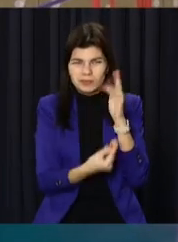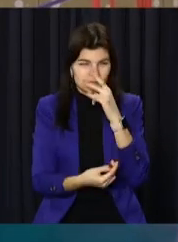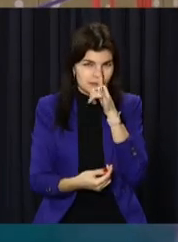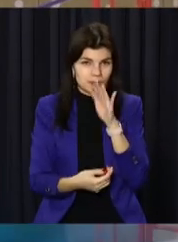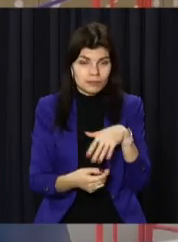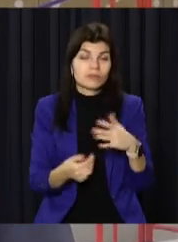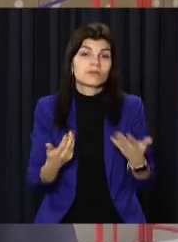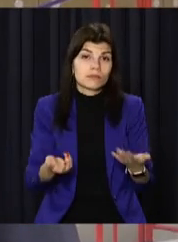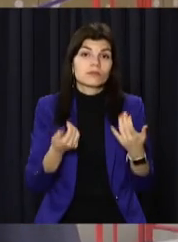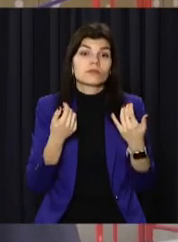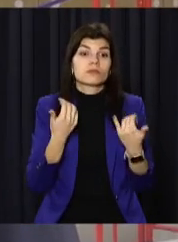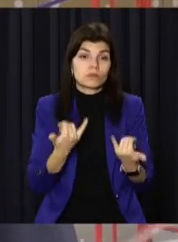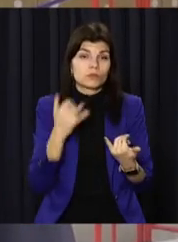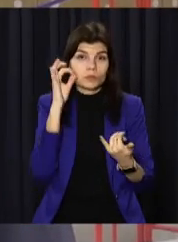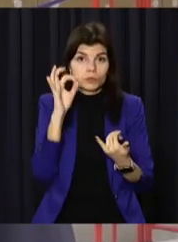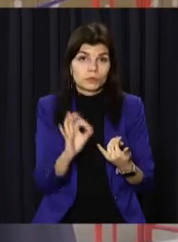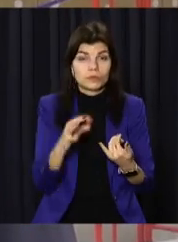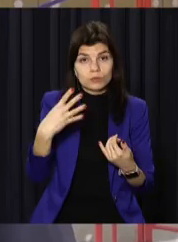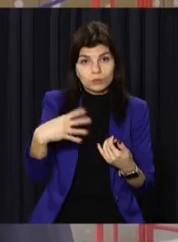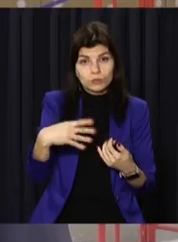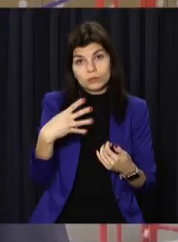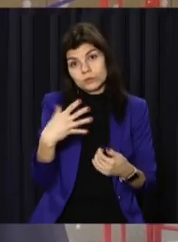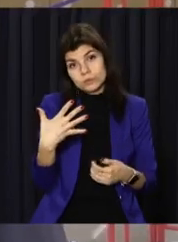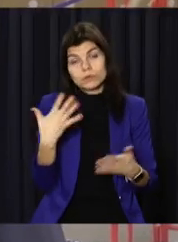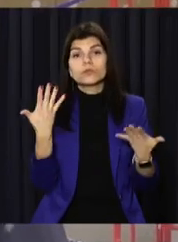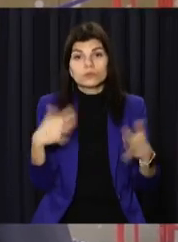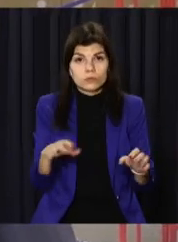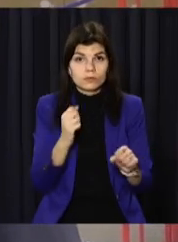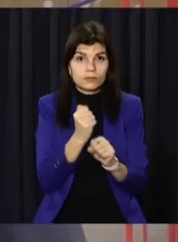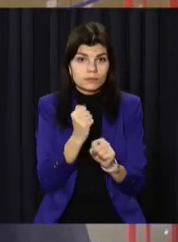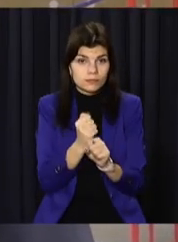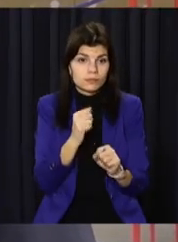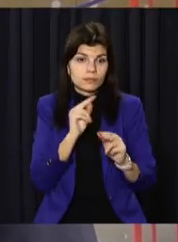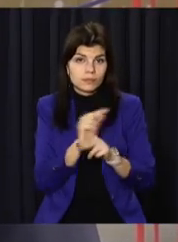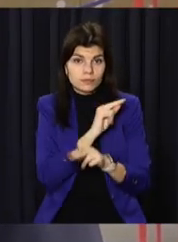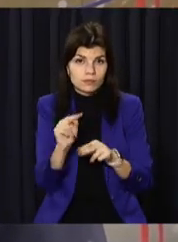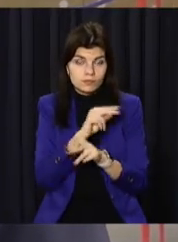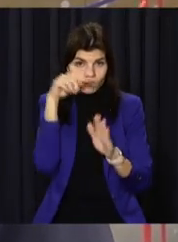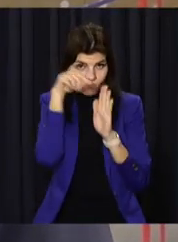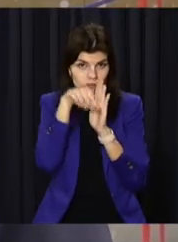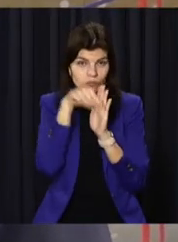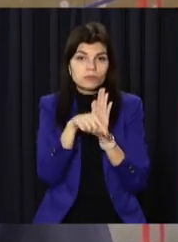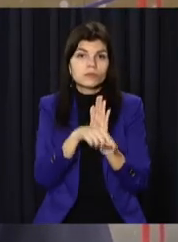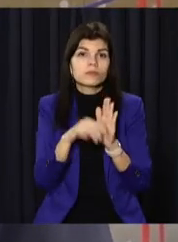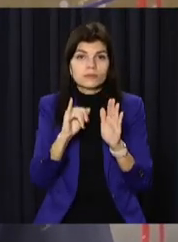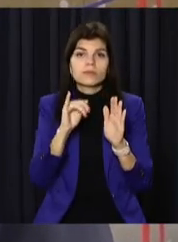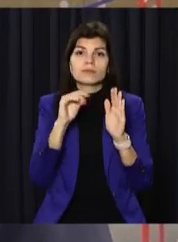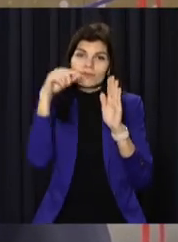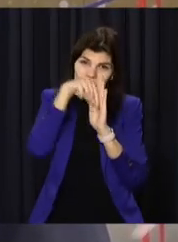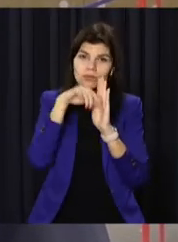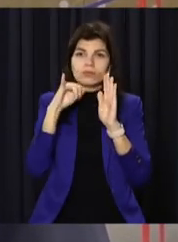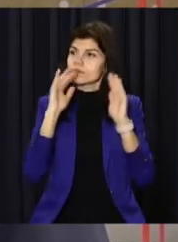В принципі, процентів 40-45 вже робіт по внутренним работам и наружным